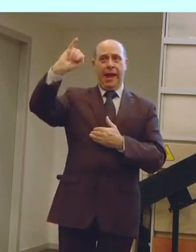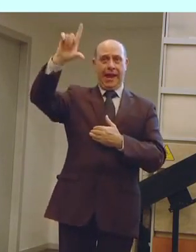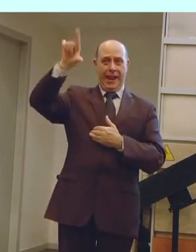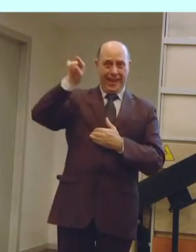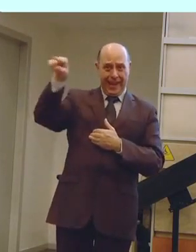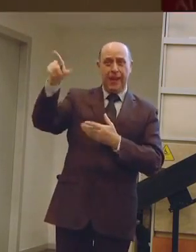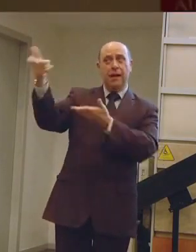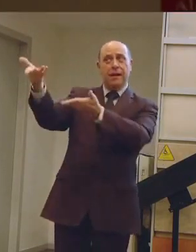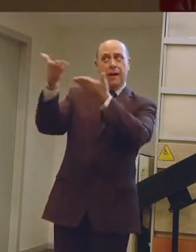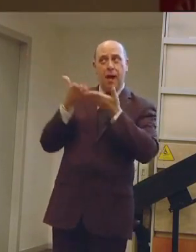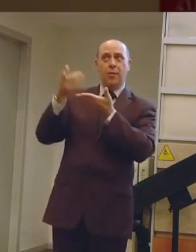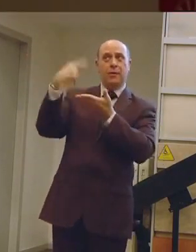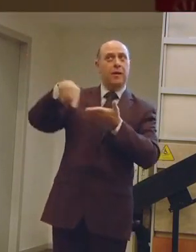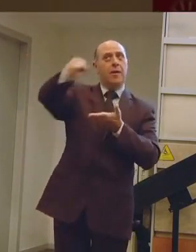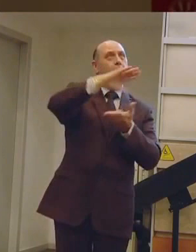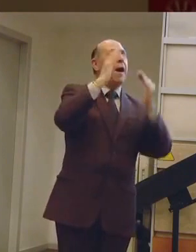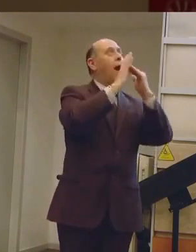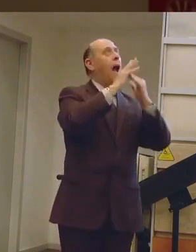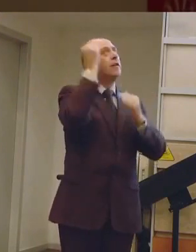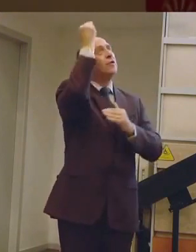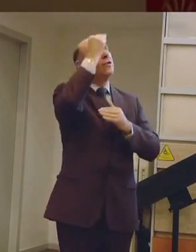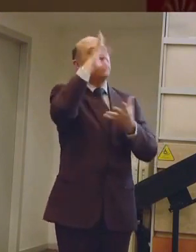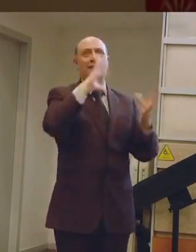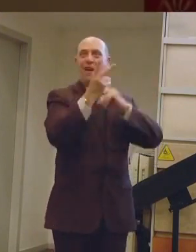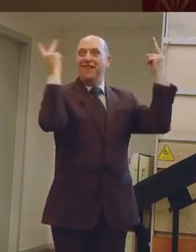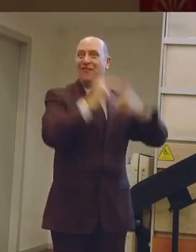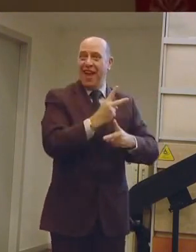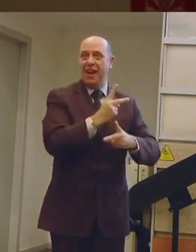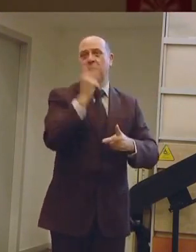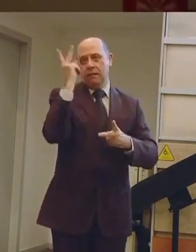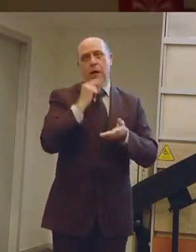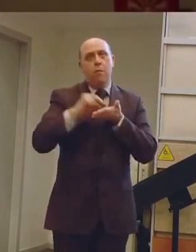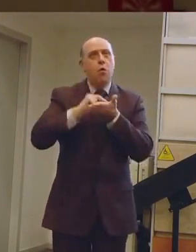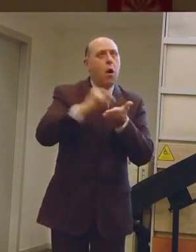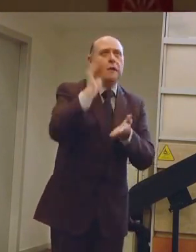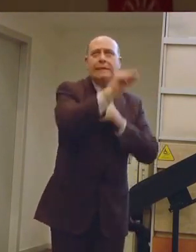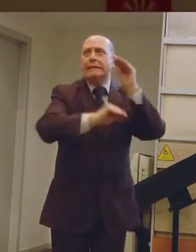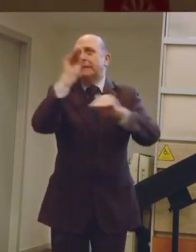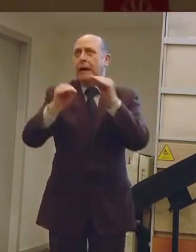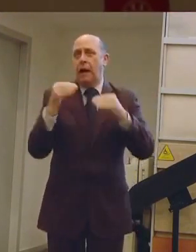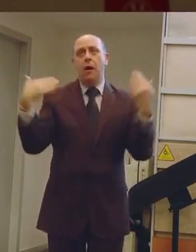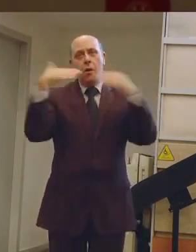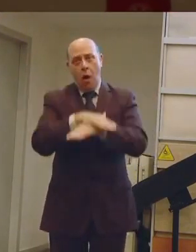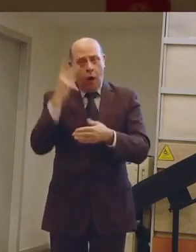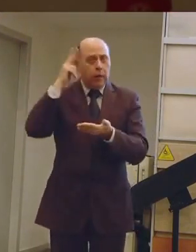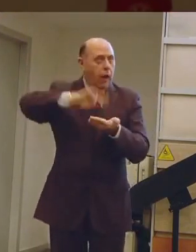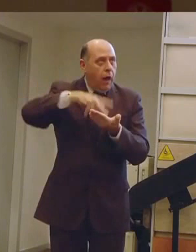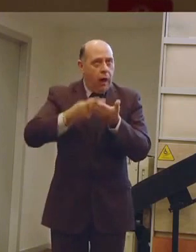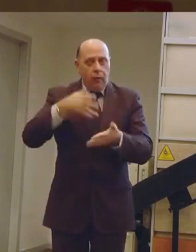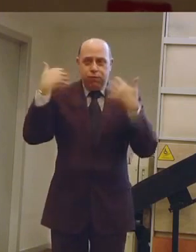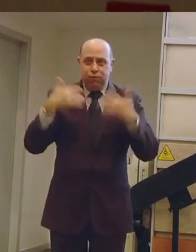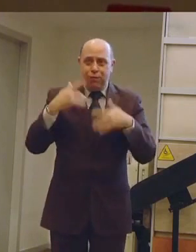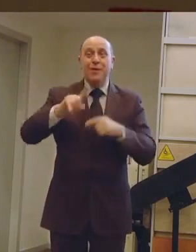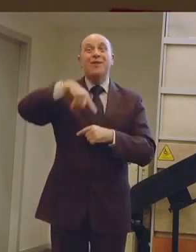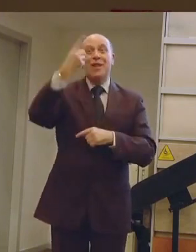diventare realtà anche se la burocrazia ci ha fatto perdere parecchie notti e poi sono arrivati